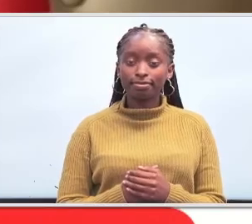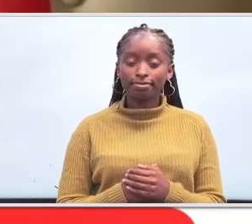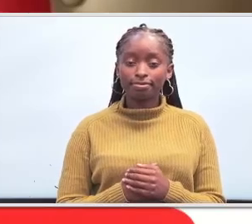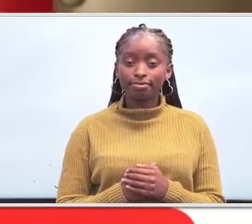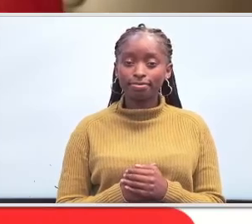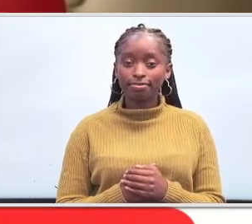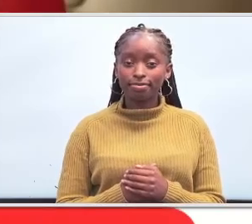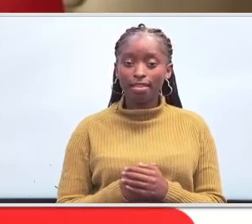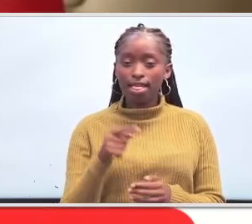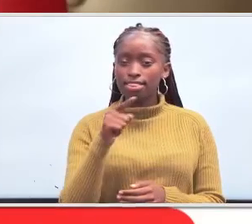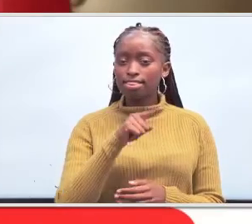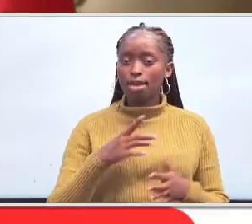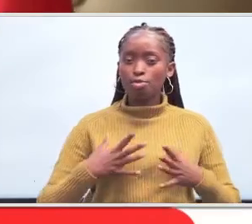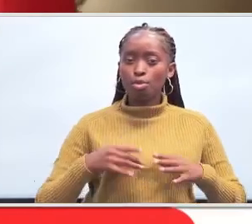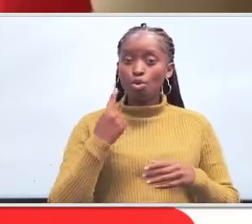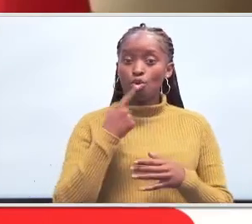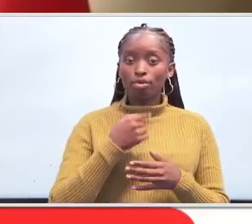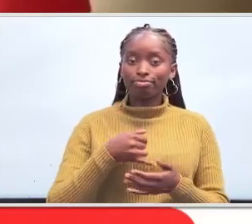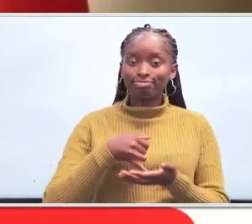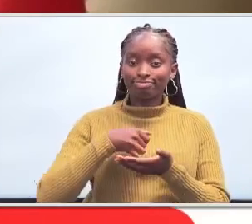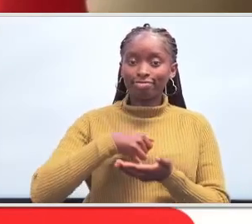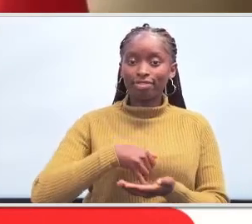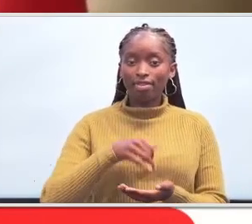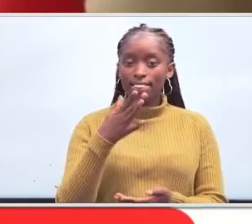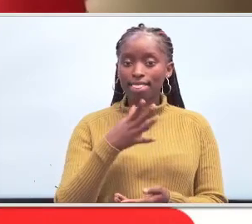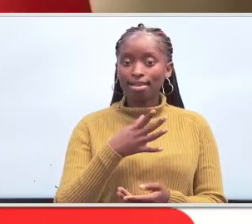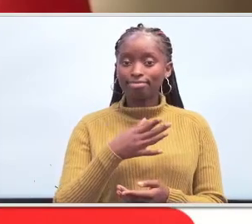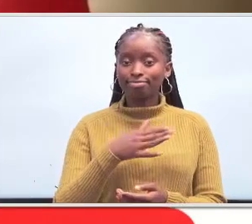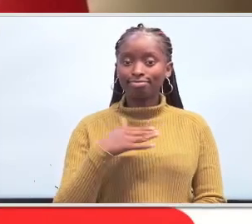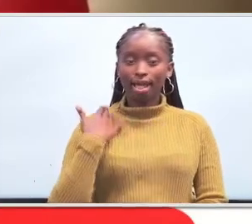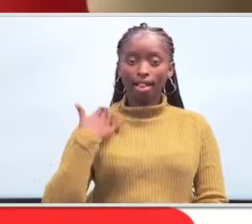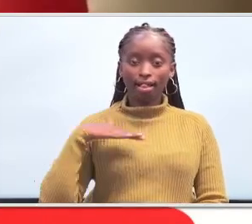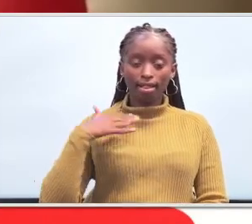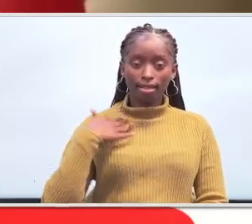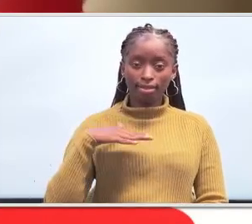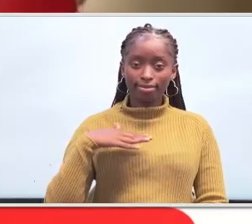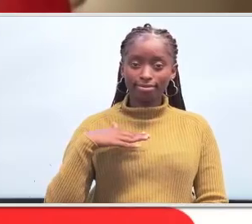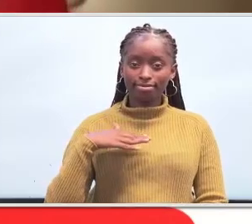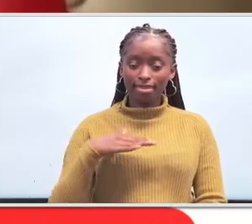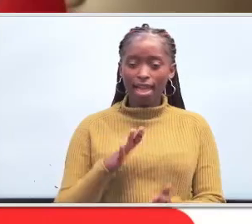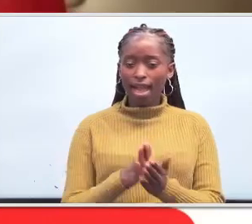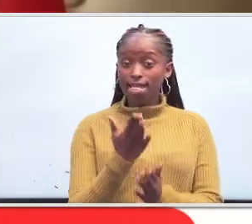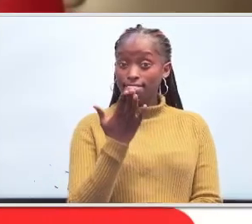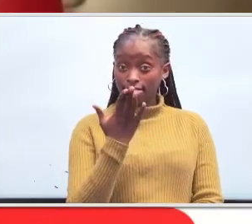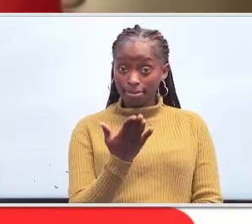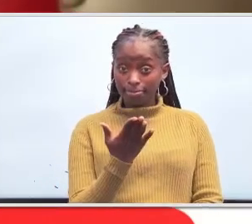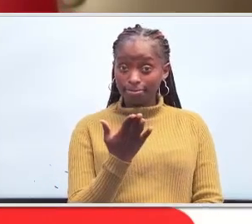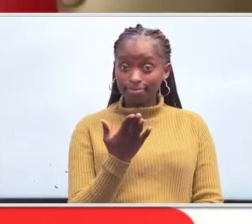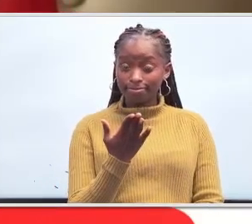ni wakora, ni bandits. Na hawa bandits